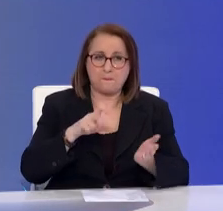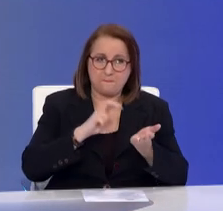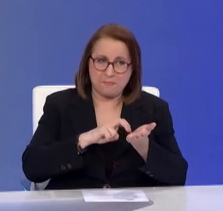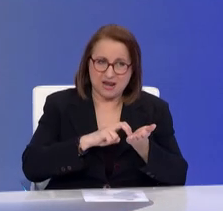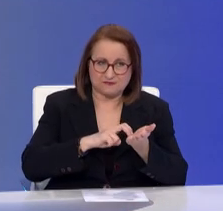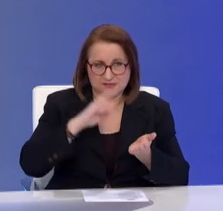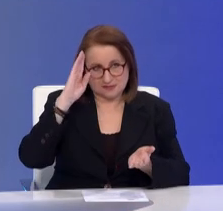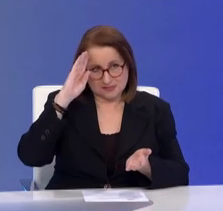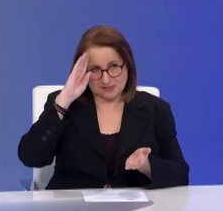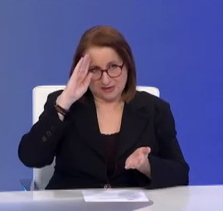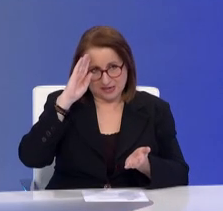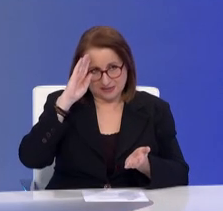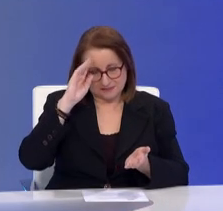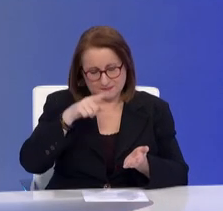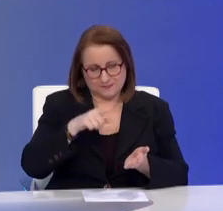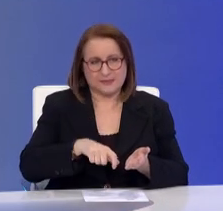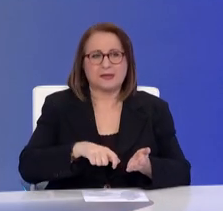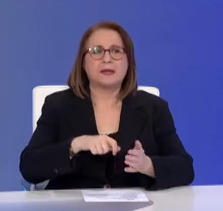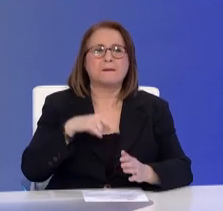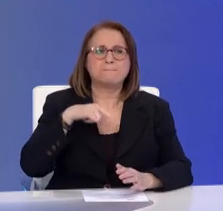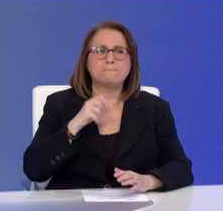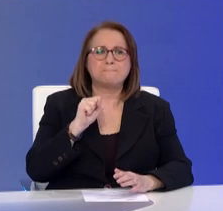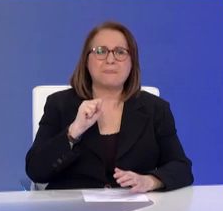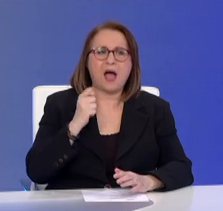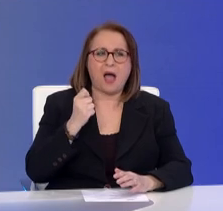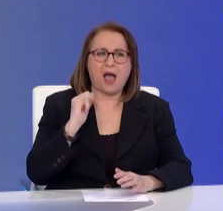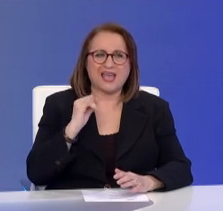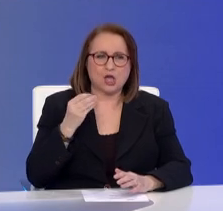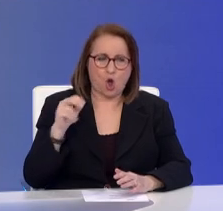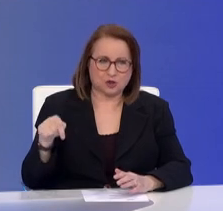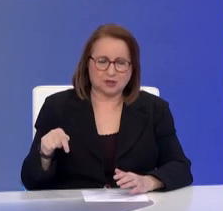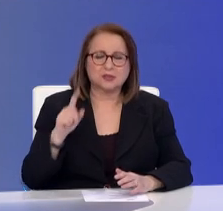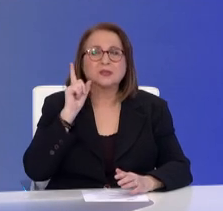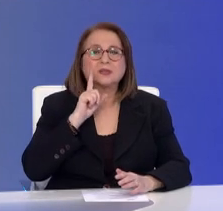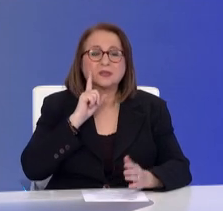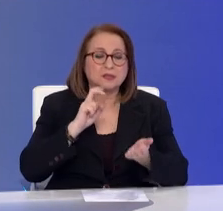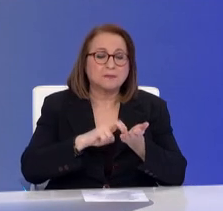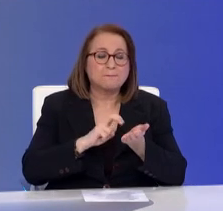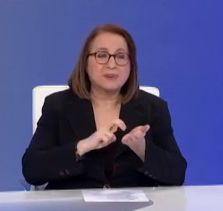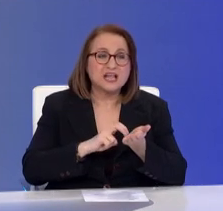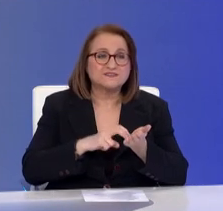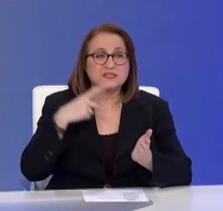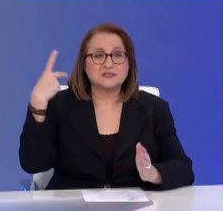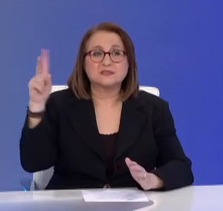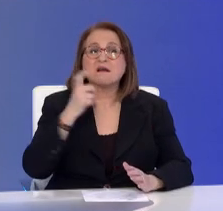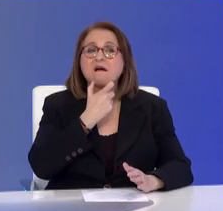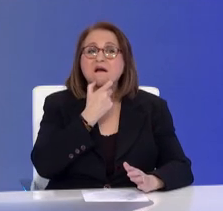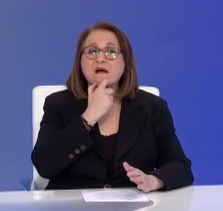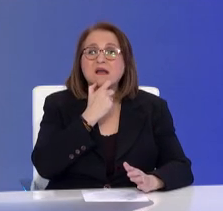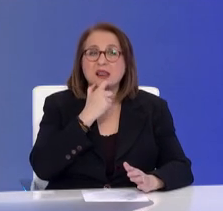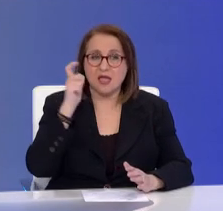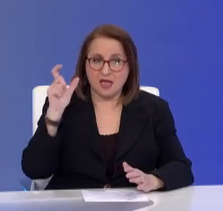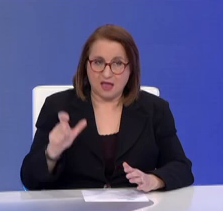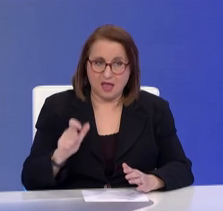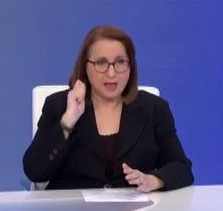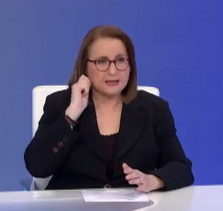Ηνωμένων Πολιτειών, κύριο Τζέφρι Πάιατ, την Πρέσβυρα της Μεγάλης Βρετανίας, κυρία Κέρι